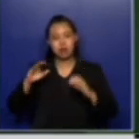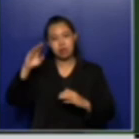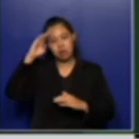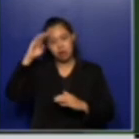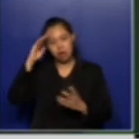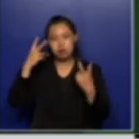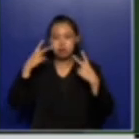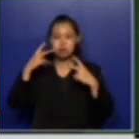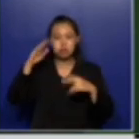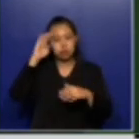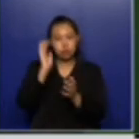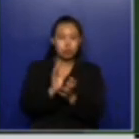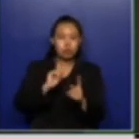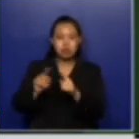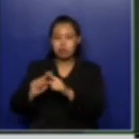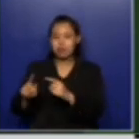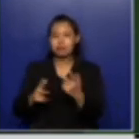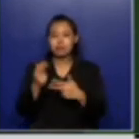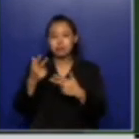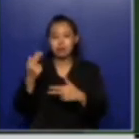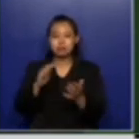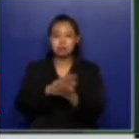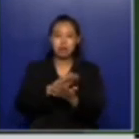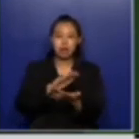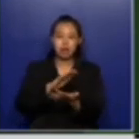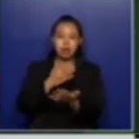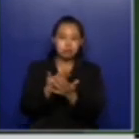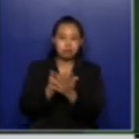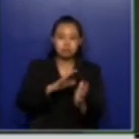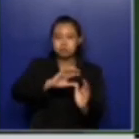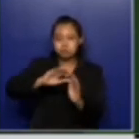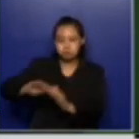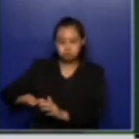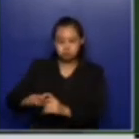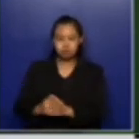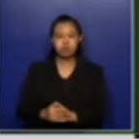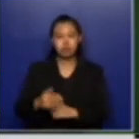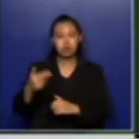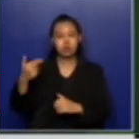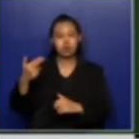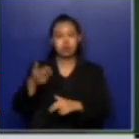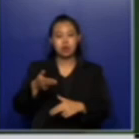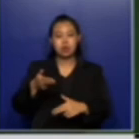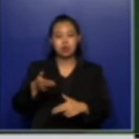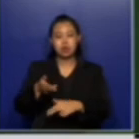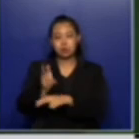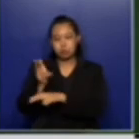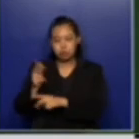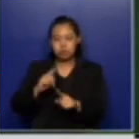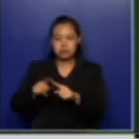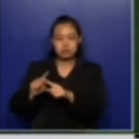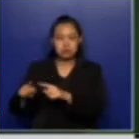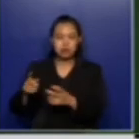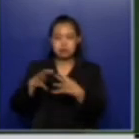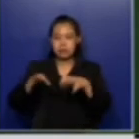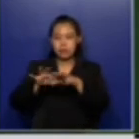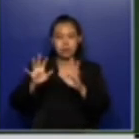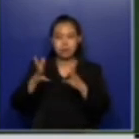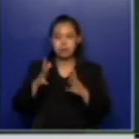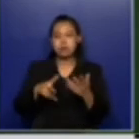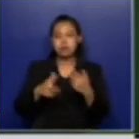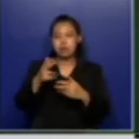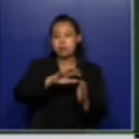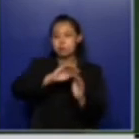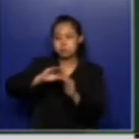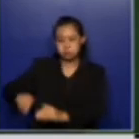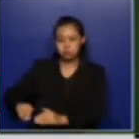ารถยนต์ตัดทิ้งออกให้หมดครับการจัดซื้ออาวุธที่ยังไม่มีความจำเป็นตัดทิ้งออกมาให้หมดแล้วเอาเงินมาก